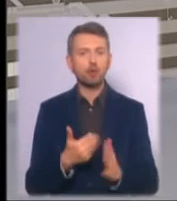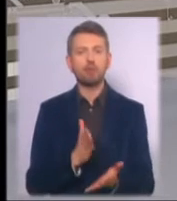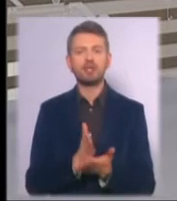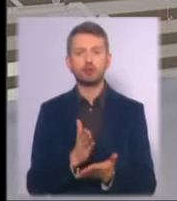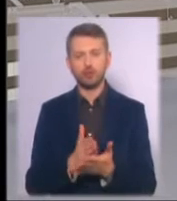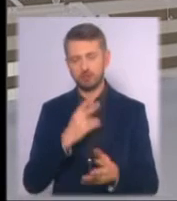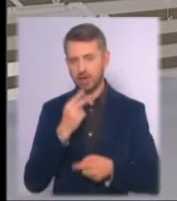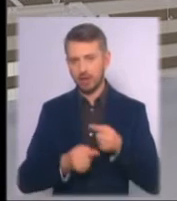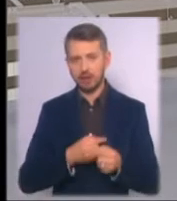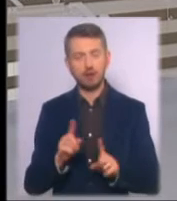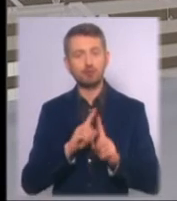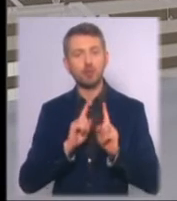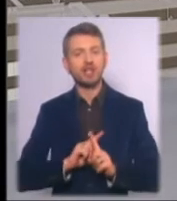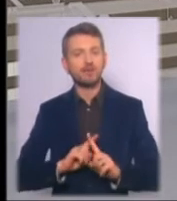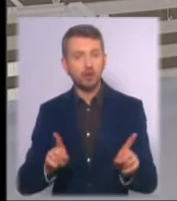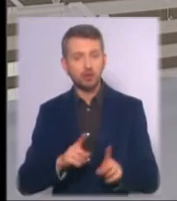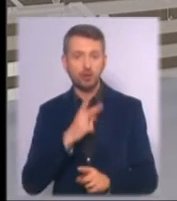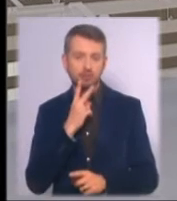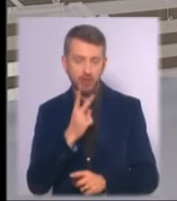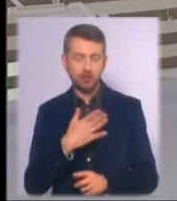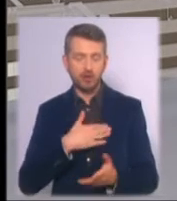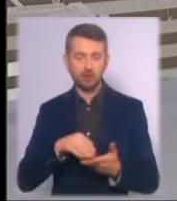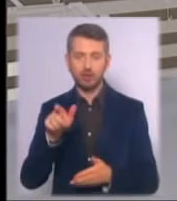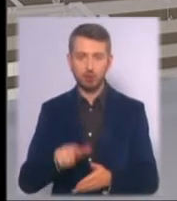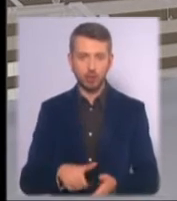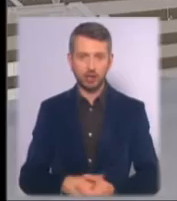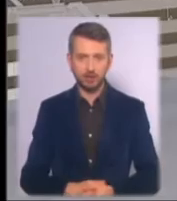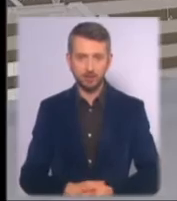традиціям. Що незвичного, поцікавилась Іванна Біличенко.